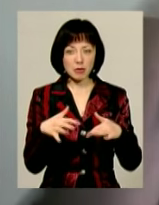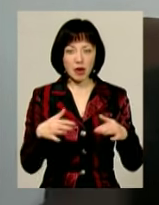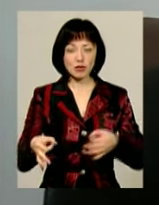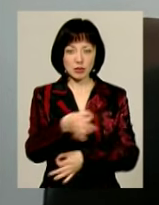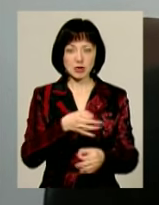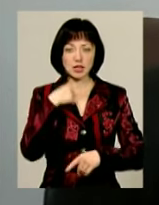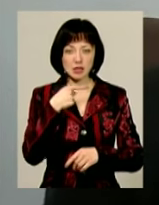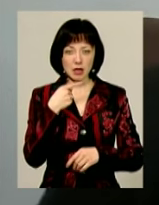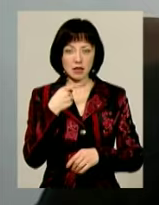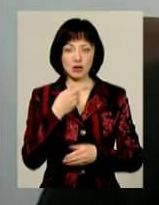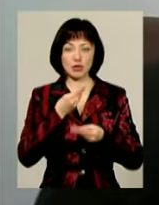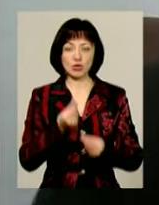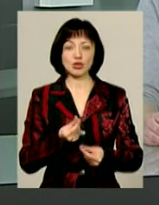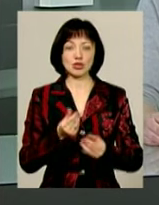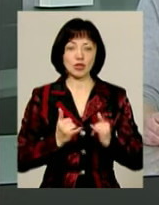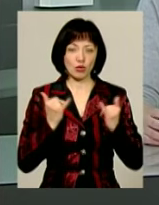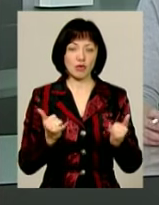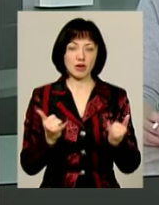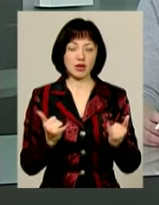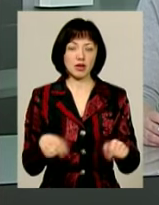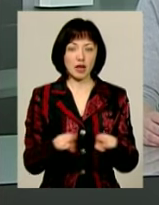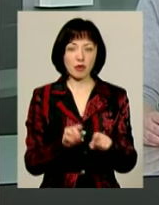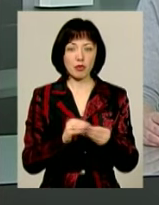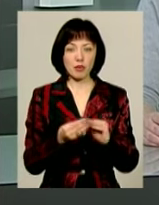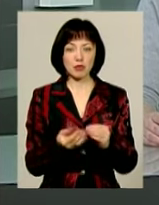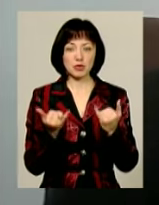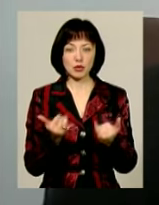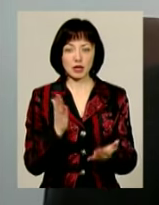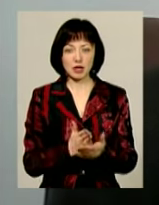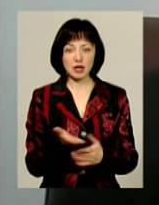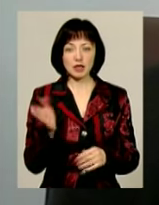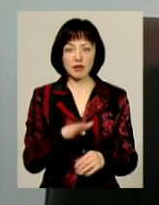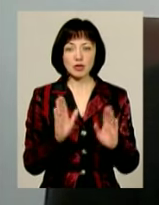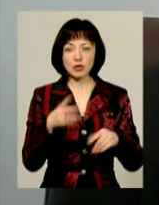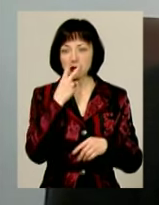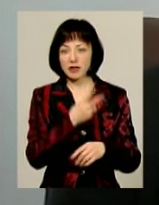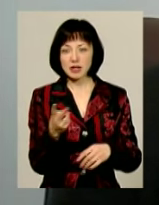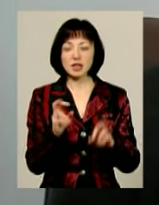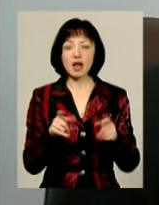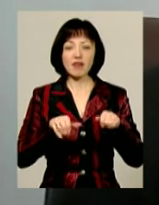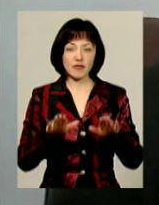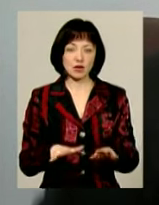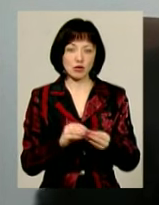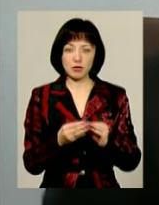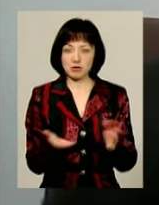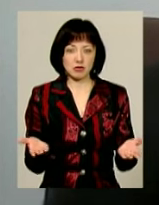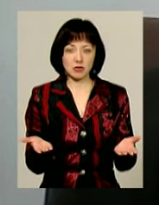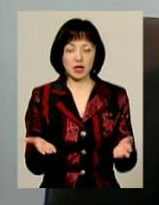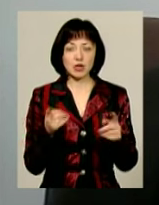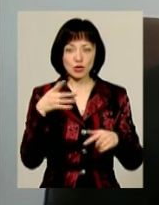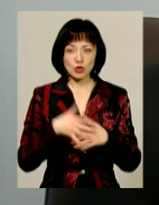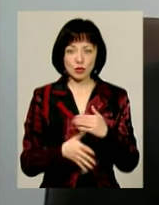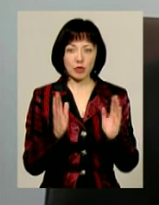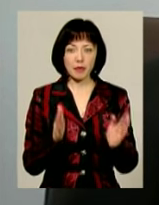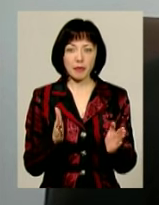і сказали: шановні, от у нас такі проблеми сьогодні є, давайте будемо дивитися, як ці проблеми рішати. І тоді буде